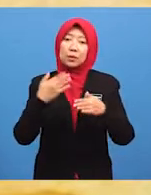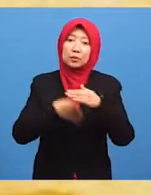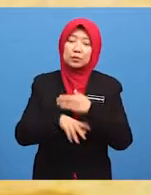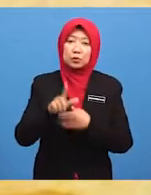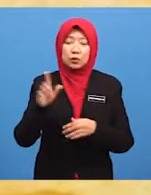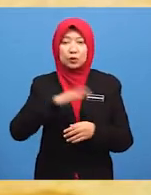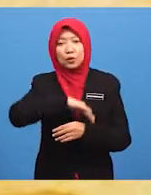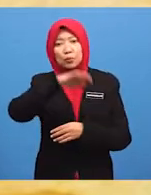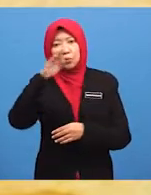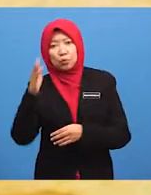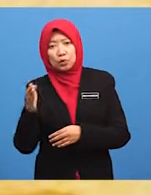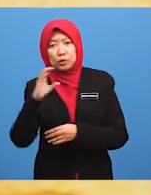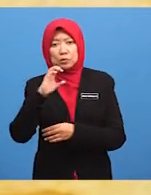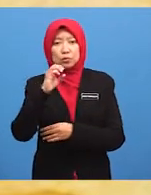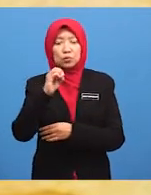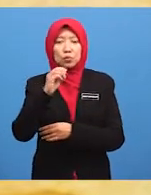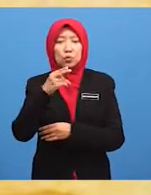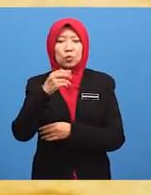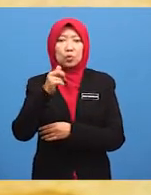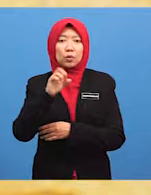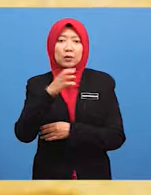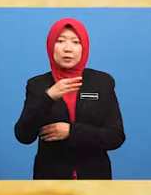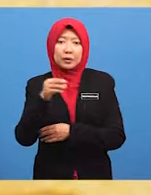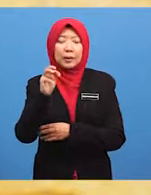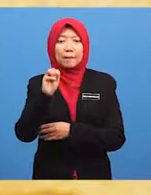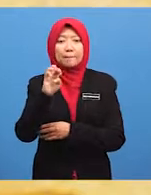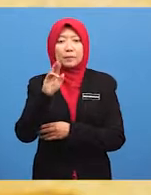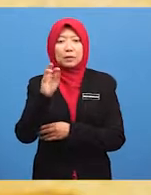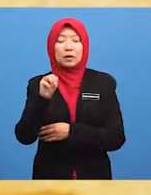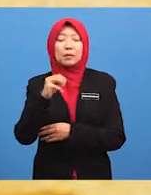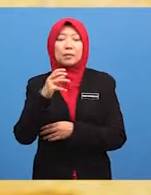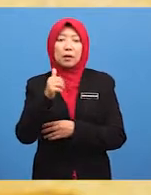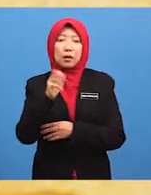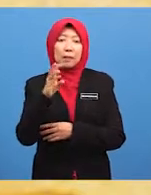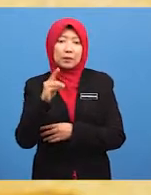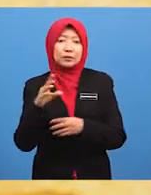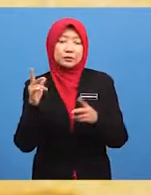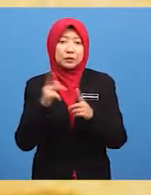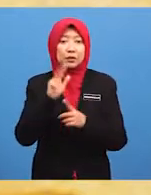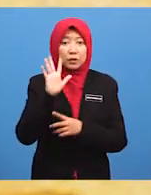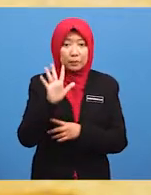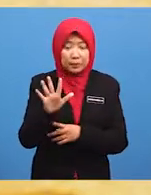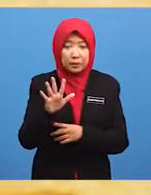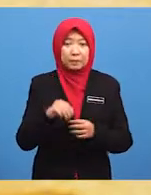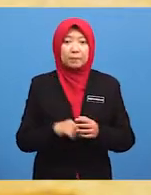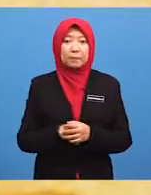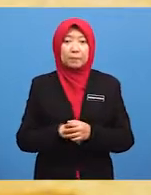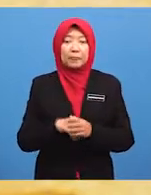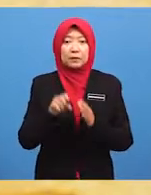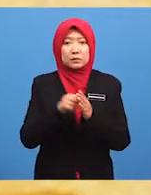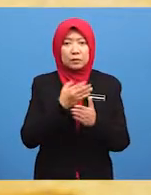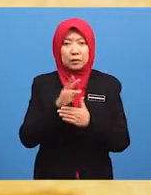termasuklah di Bukit Coras dan Bukit Meriam bertarikh abad kelima. Sebahagian